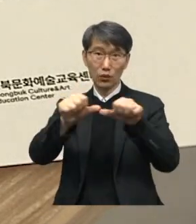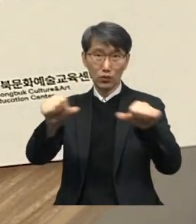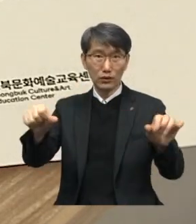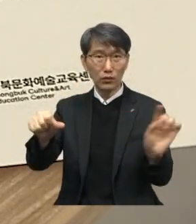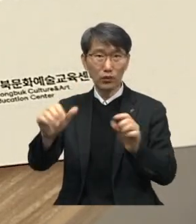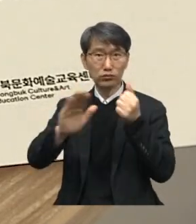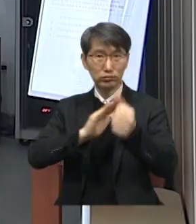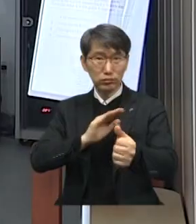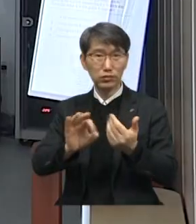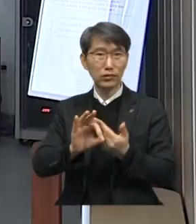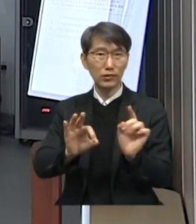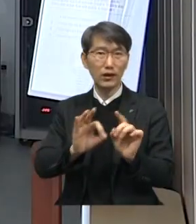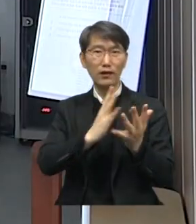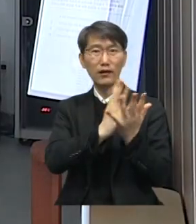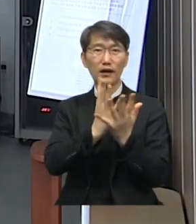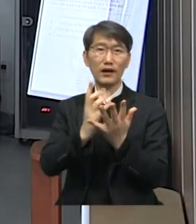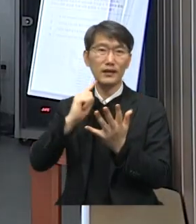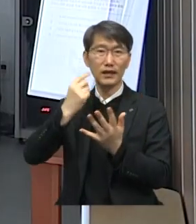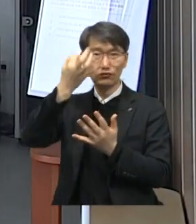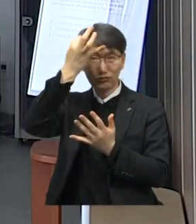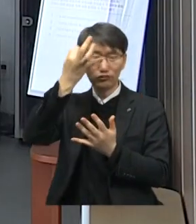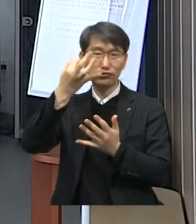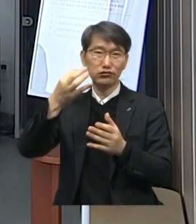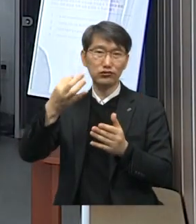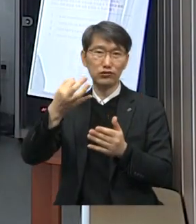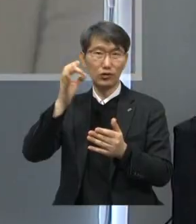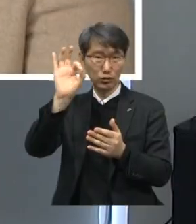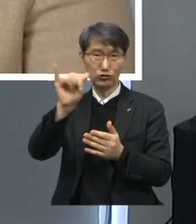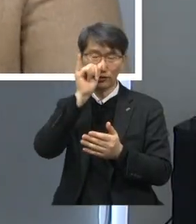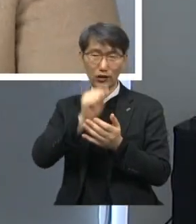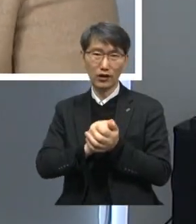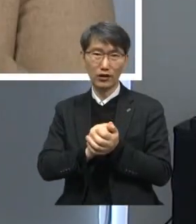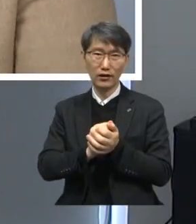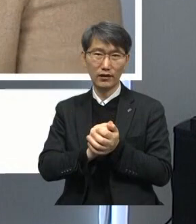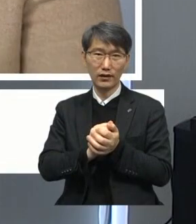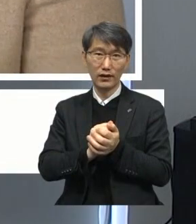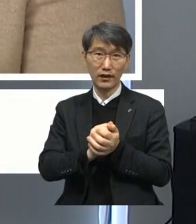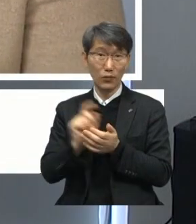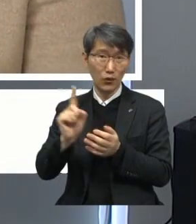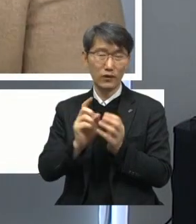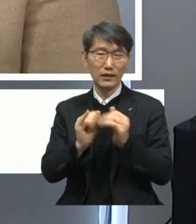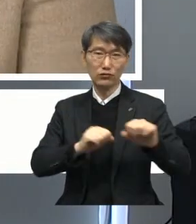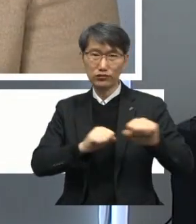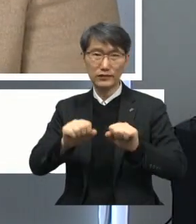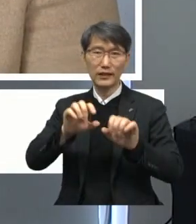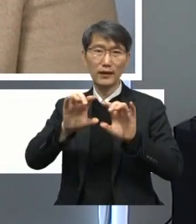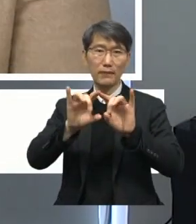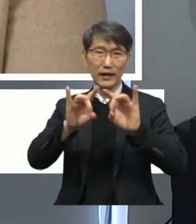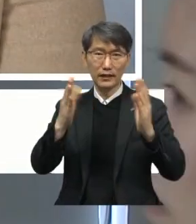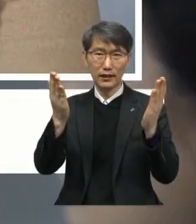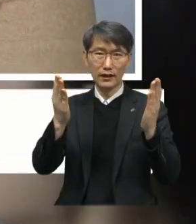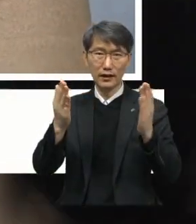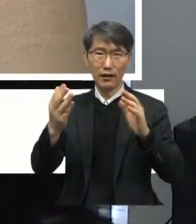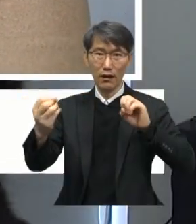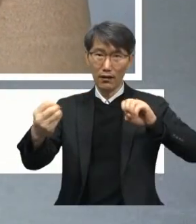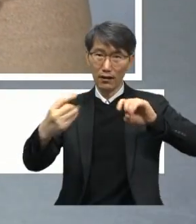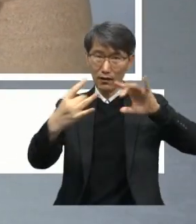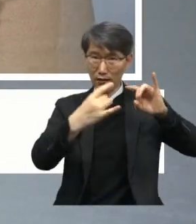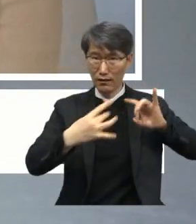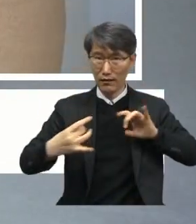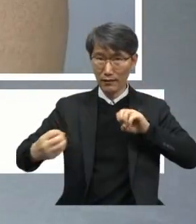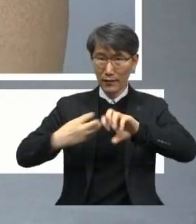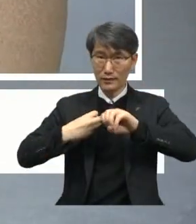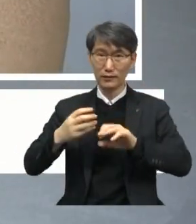5층을 방문하면 다양한 예술작품을 감상할 수 있습니다. 사람들이 움직일 때마다 그 움직임에 따라서 반응하는